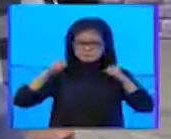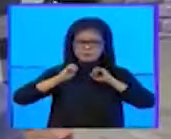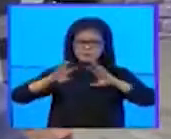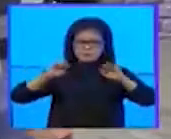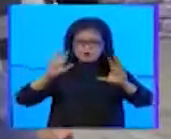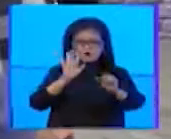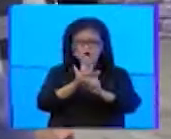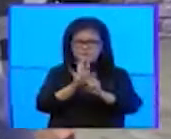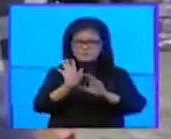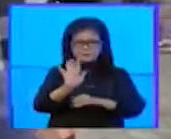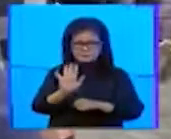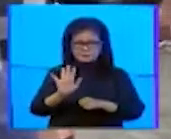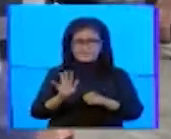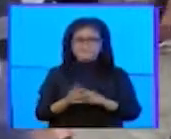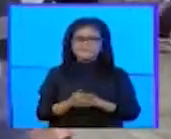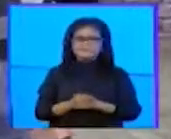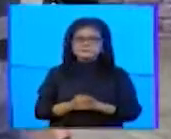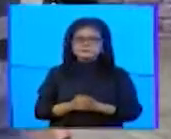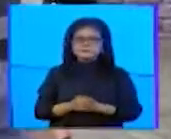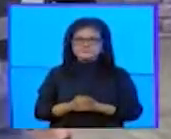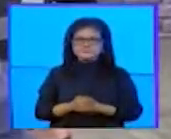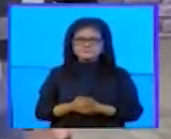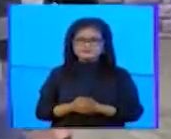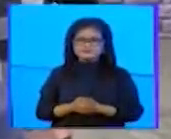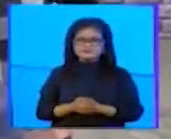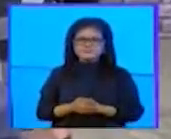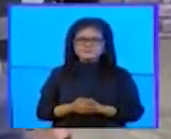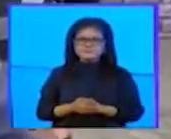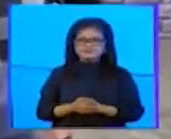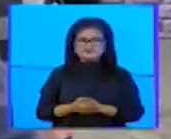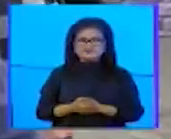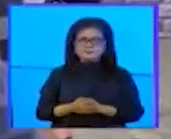COVID-19. Dari Kota Surabaya, Oki Arisandi dan Freddy Iswanto, iNews, melaporkan.